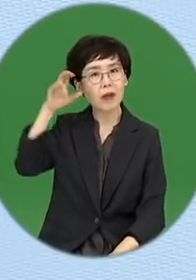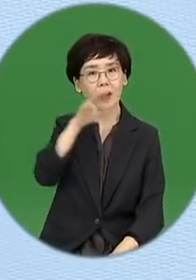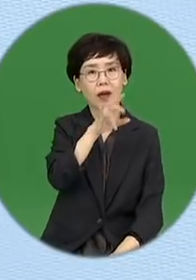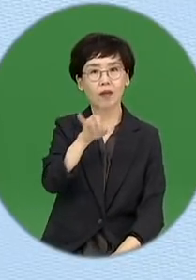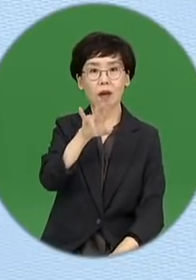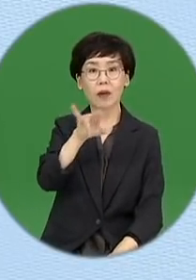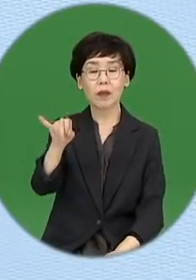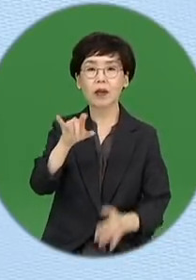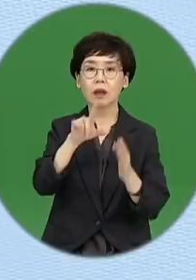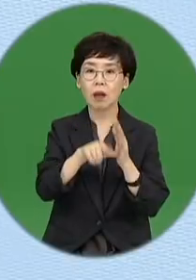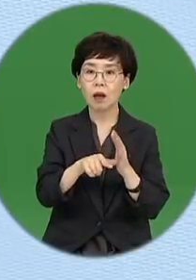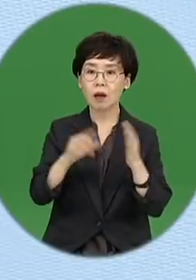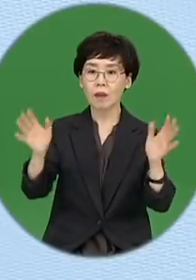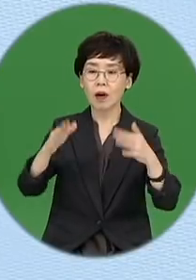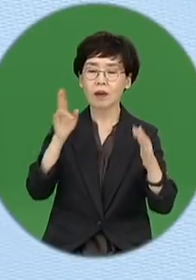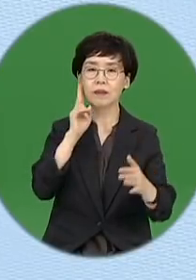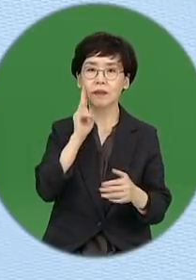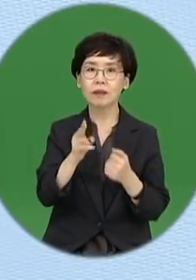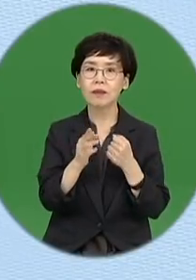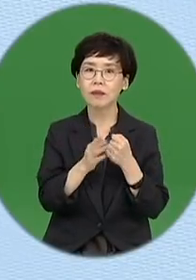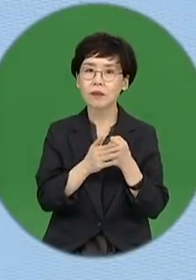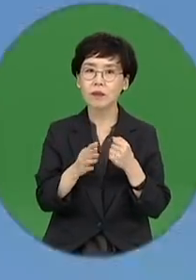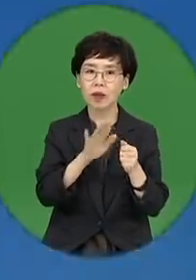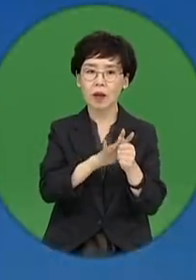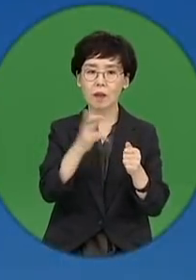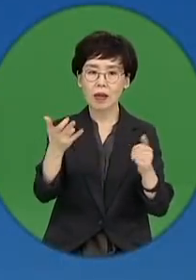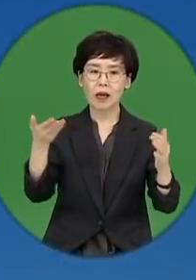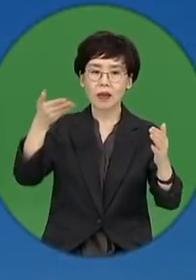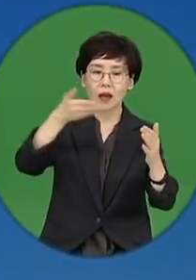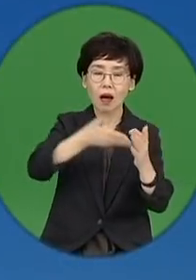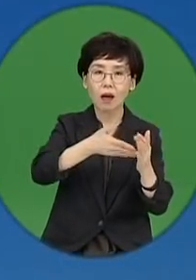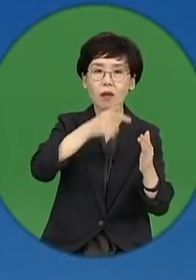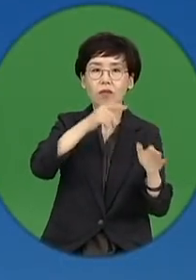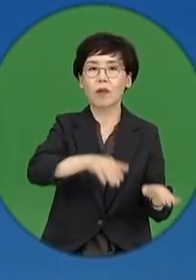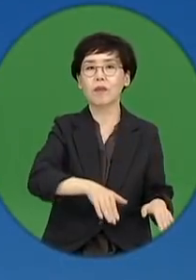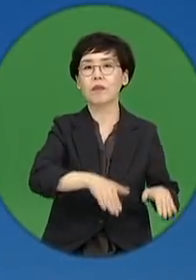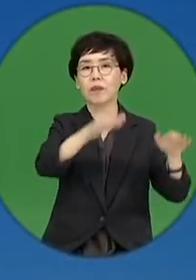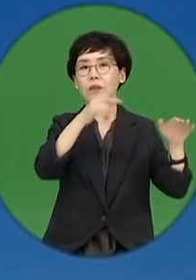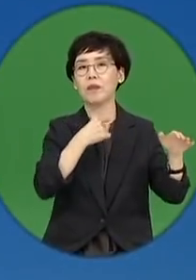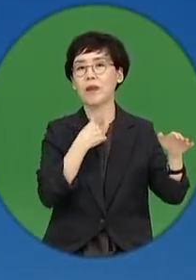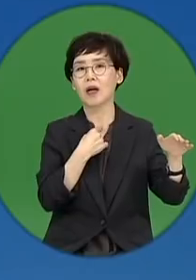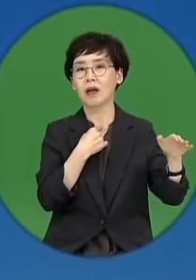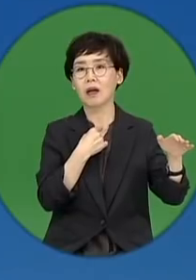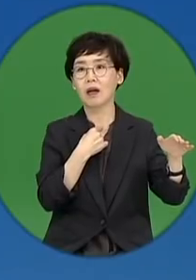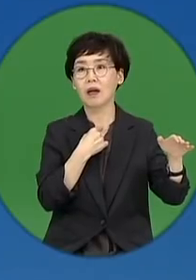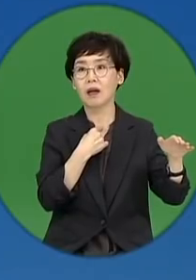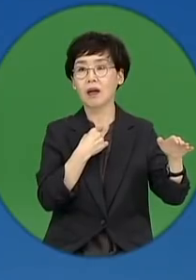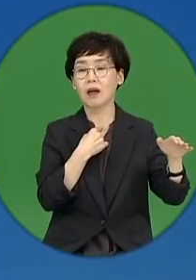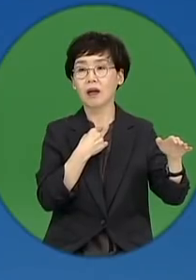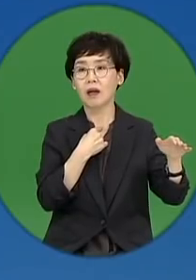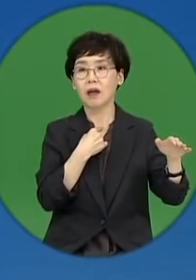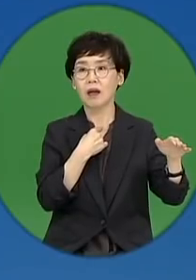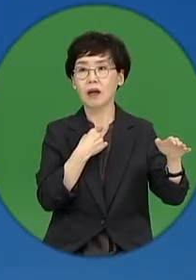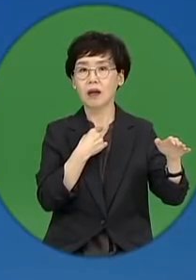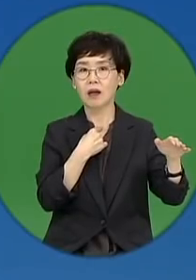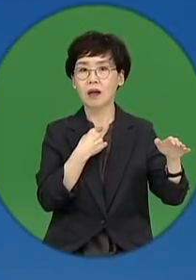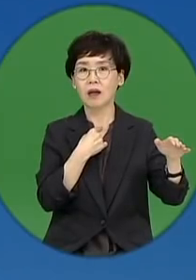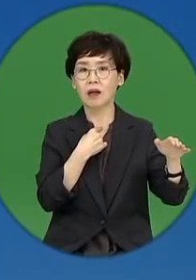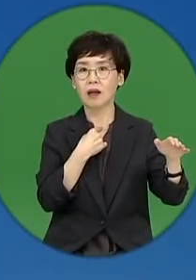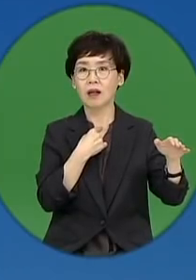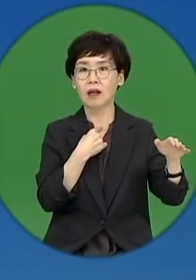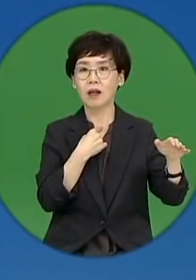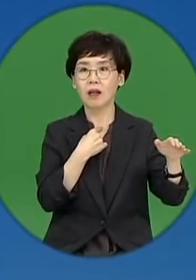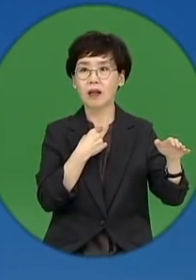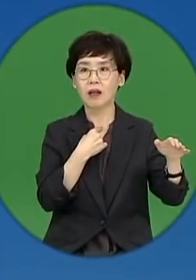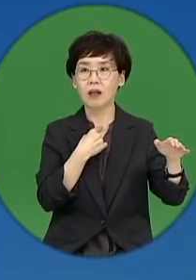매미 때 워낙 바람이 세기 때문에 마산항이 침수됐거든요. 예. 마산항을 이제 구조를 보시면은 바깥에서부터 쭉 이제